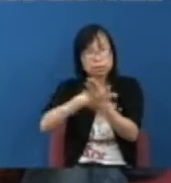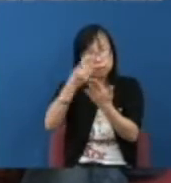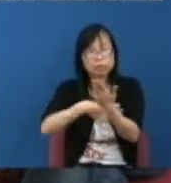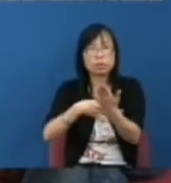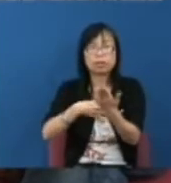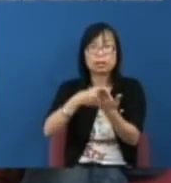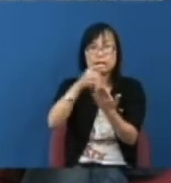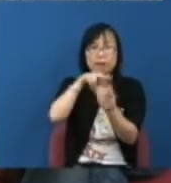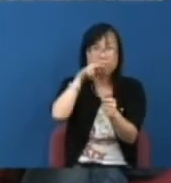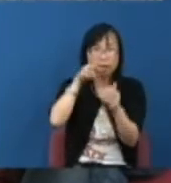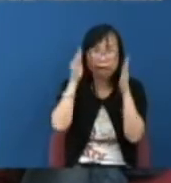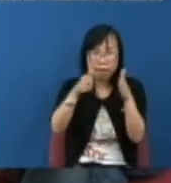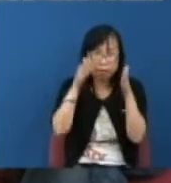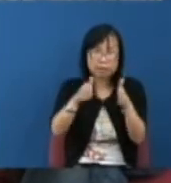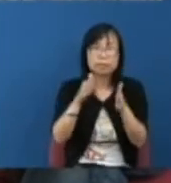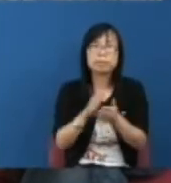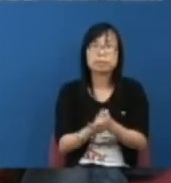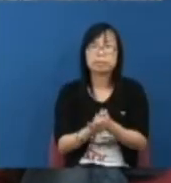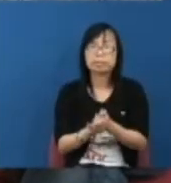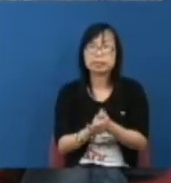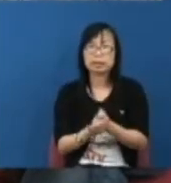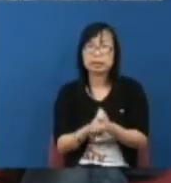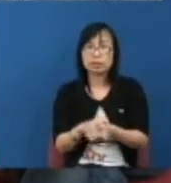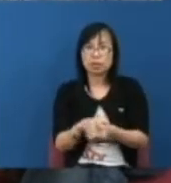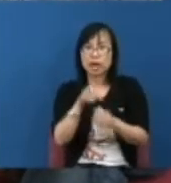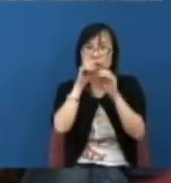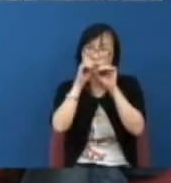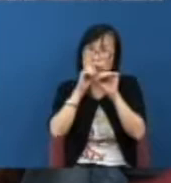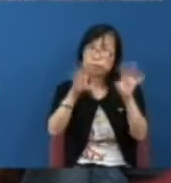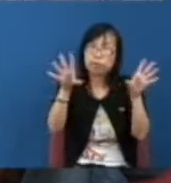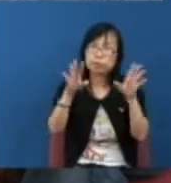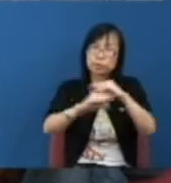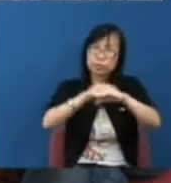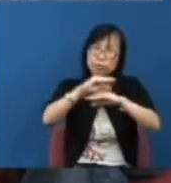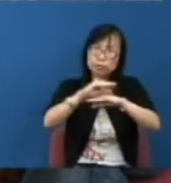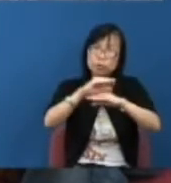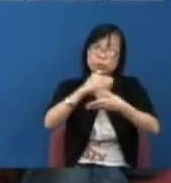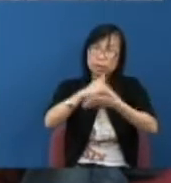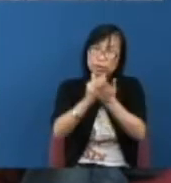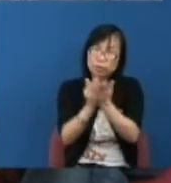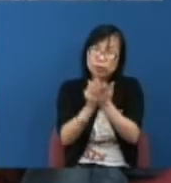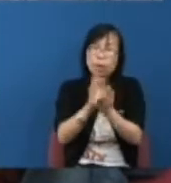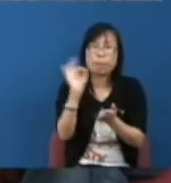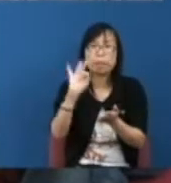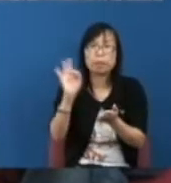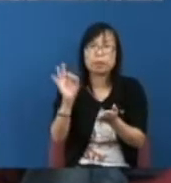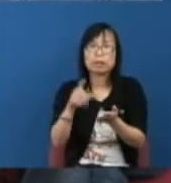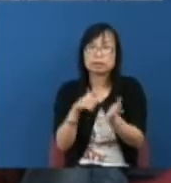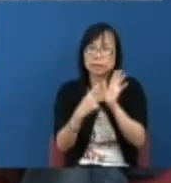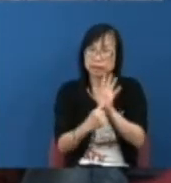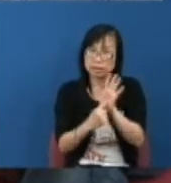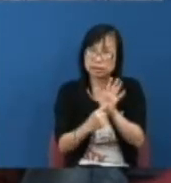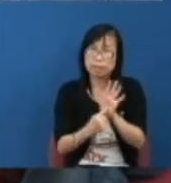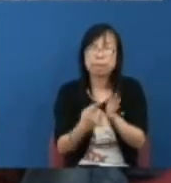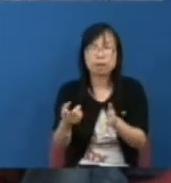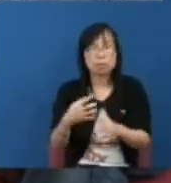管嗰啲限制就呢啲多，但係即係一啲呼籲嘅一啲建築物料咧，就冇一個街拉俾人哋。咁我